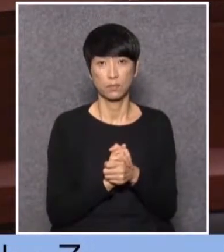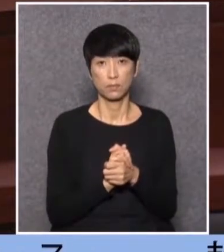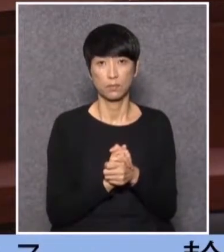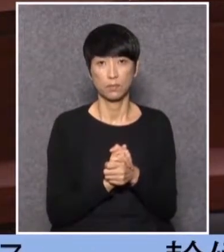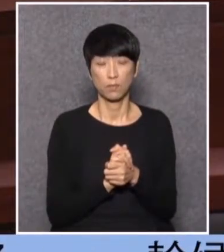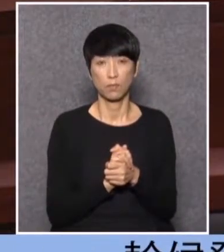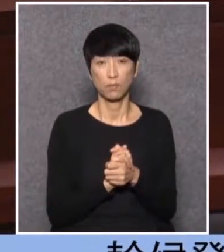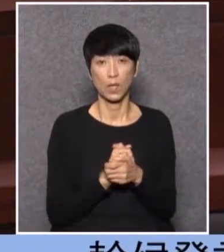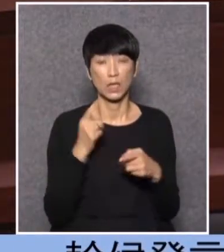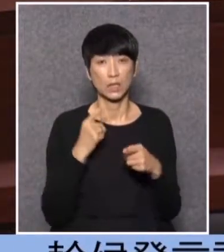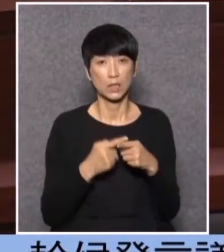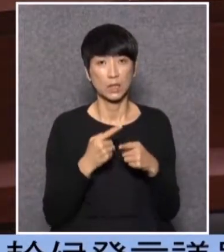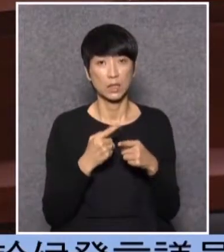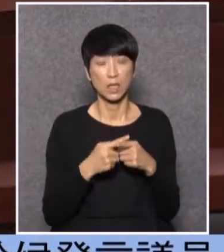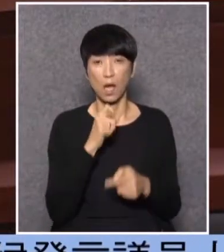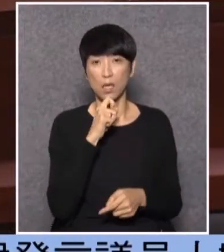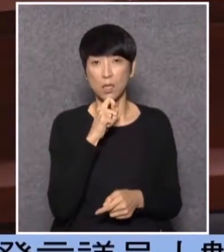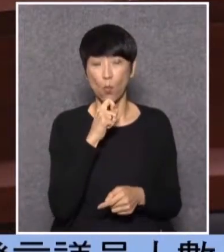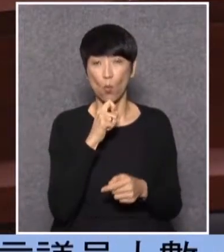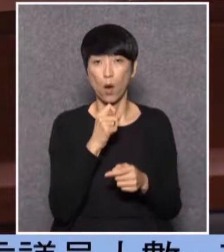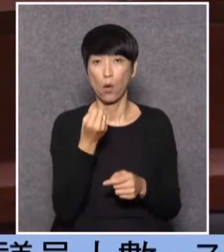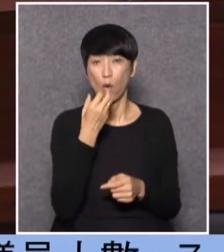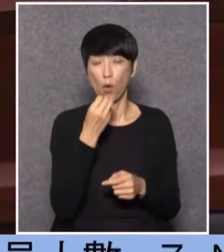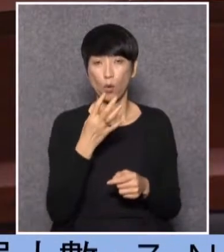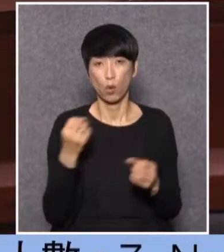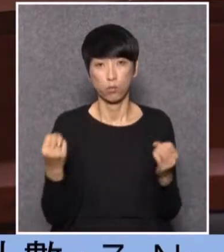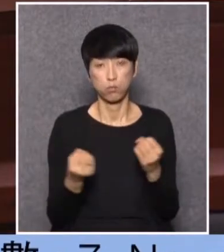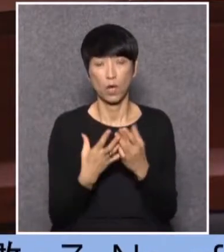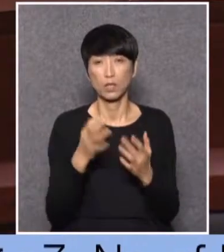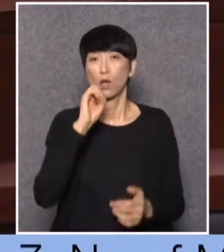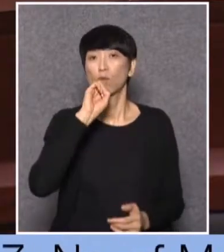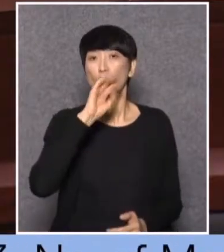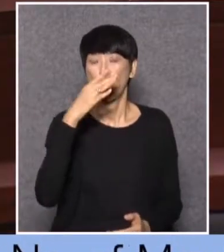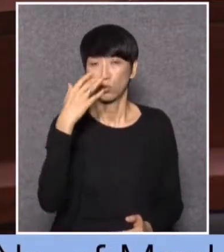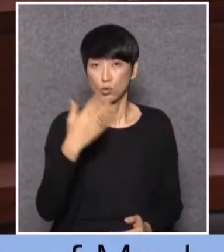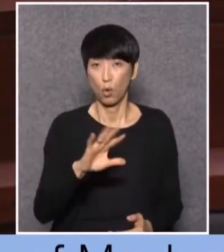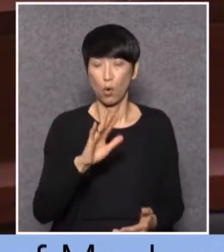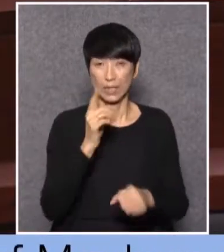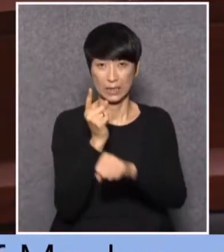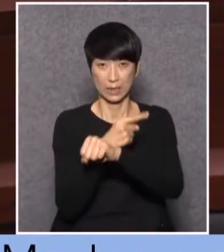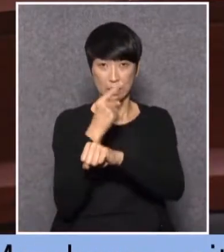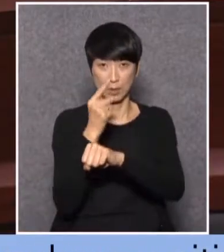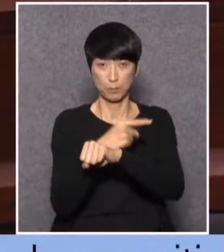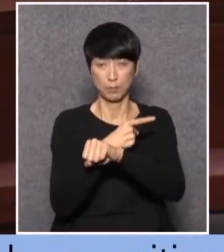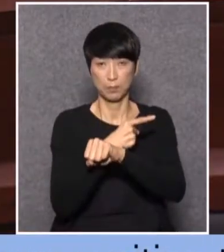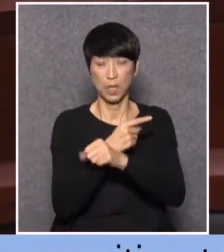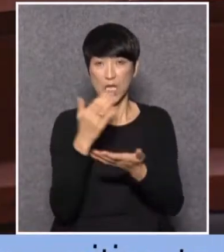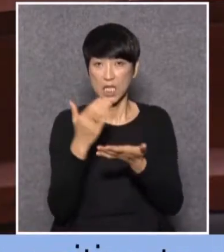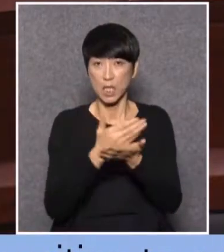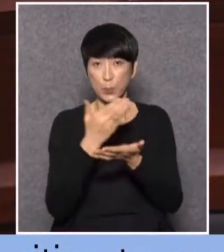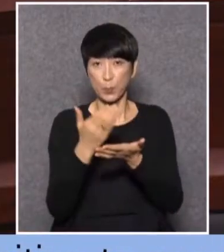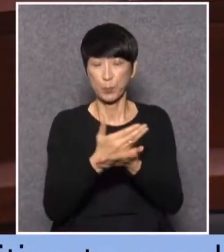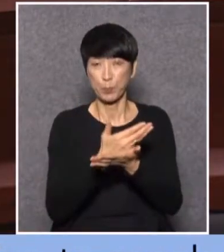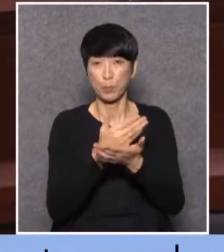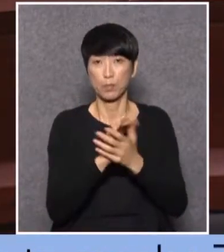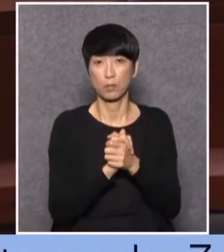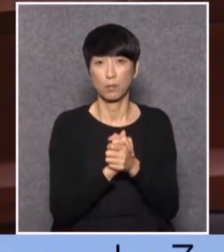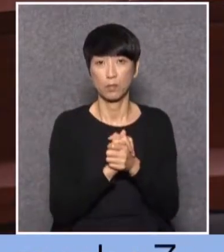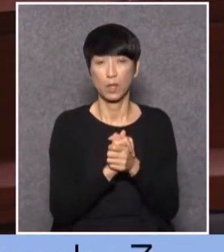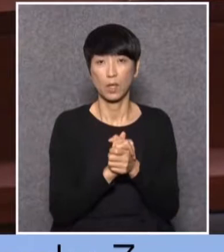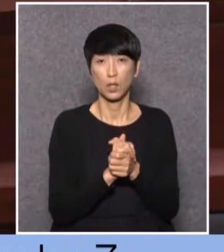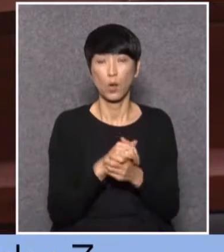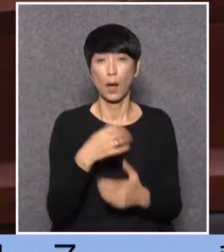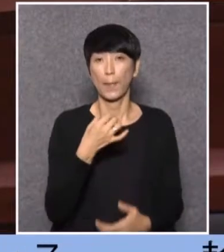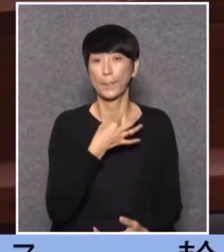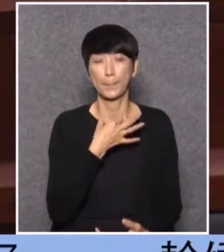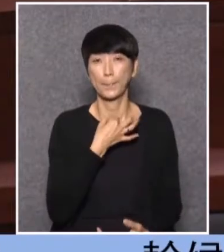正式咧係喺香港發生通報過。而我哋暫時咧係個檢測咧都係陰性嘅，